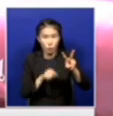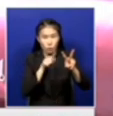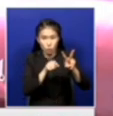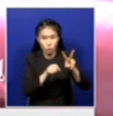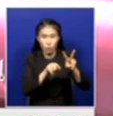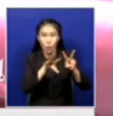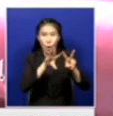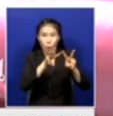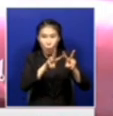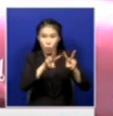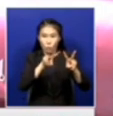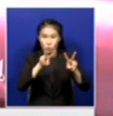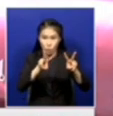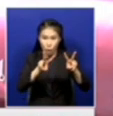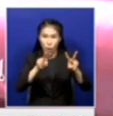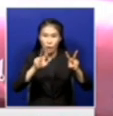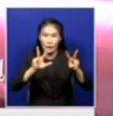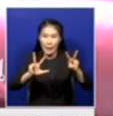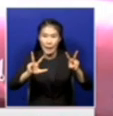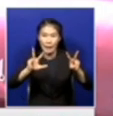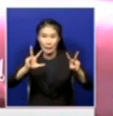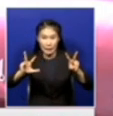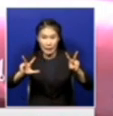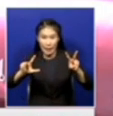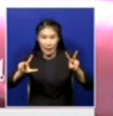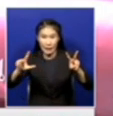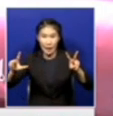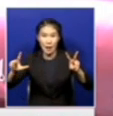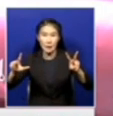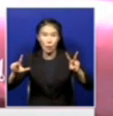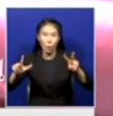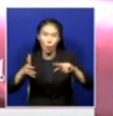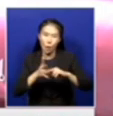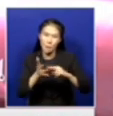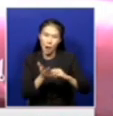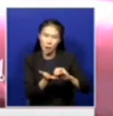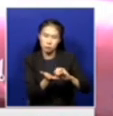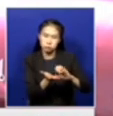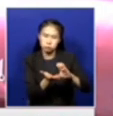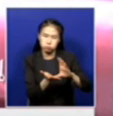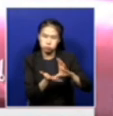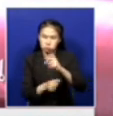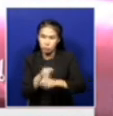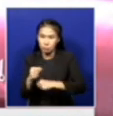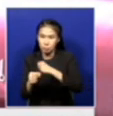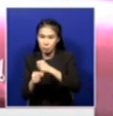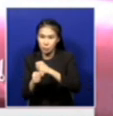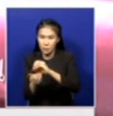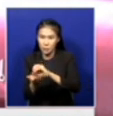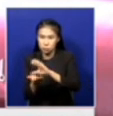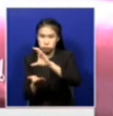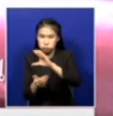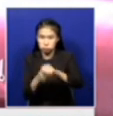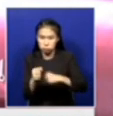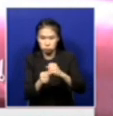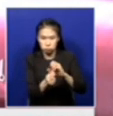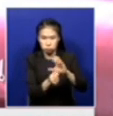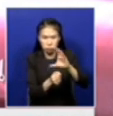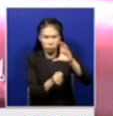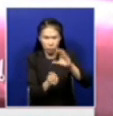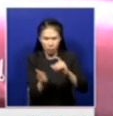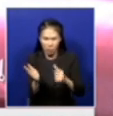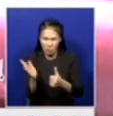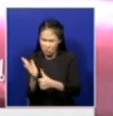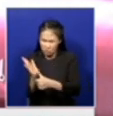2.662 ล้านล้านบาทซึ่งถือเป็นการก่อหนี้ที่สูงเพิ่มขึ้นทุกปีแต่ท่านประธานทราบ